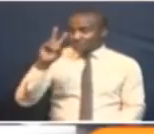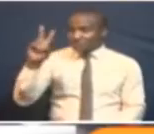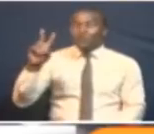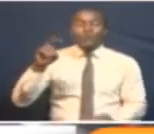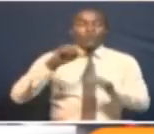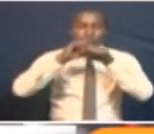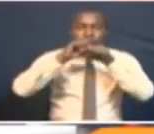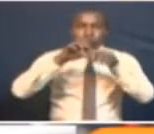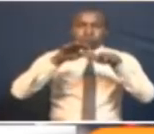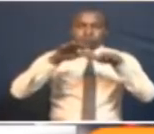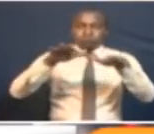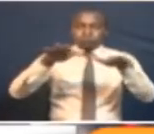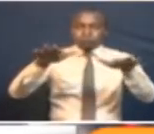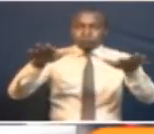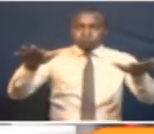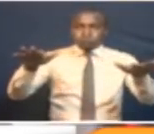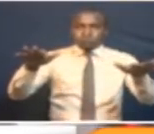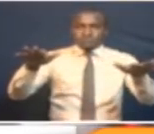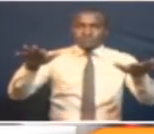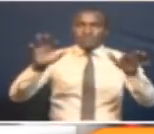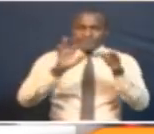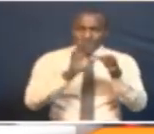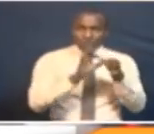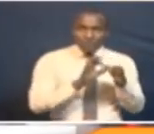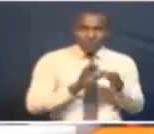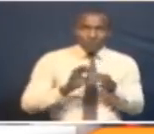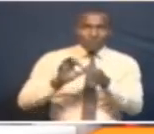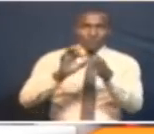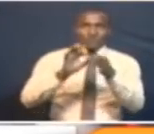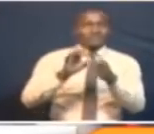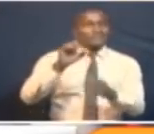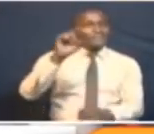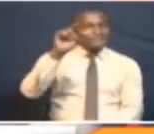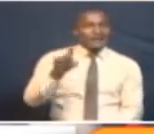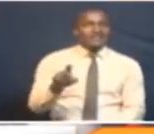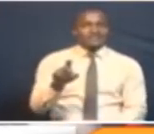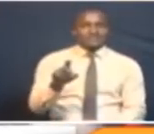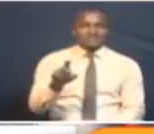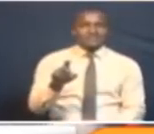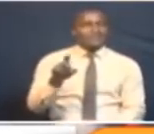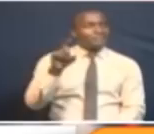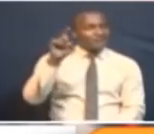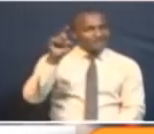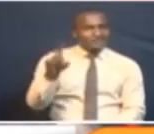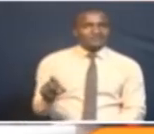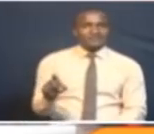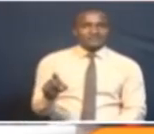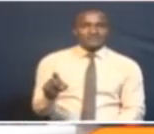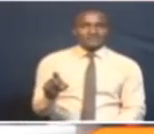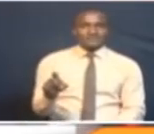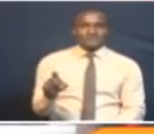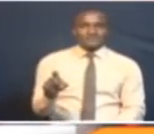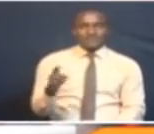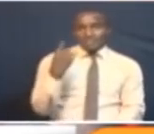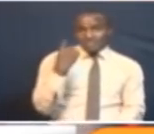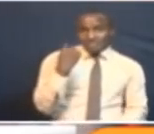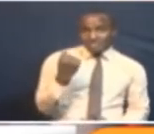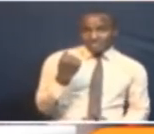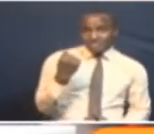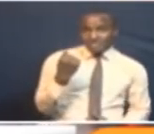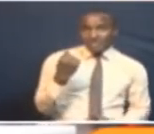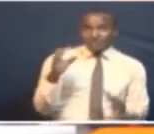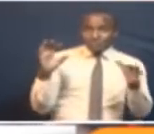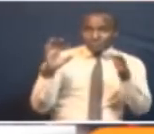kunoga. That unity must prevail. Must prevail. Hii unity ya njuzi, hiyo ni